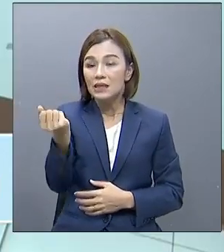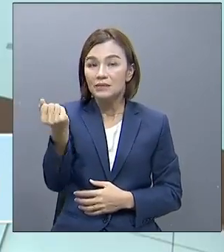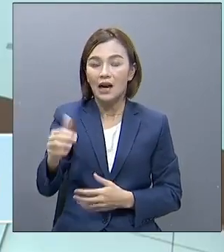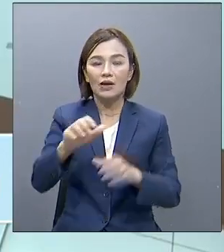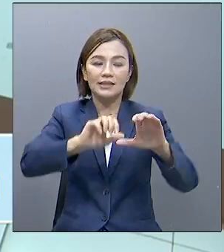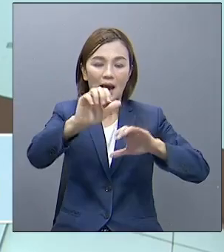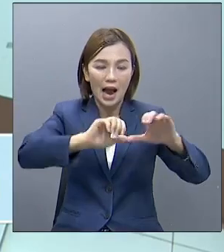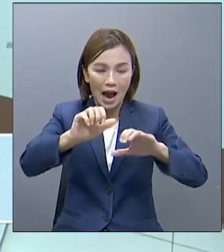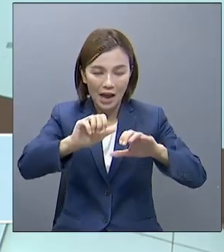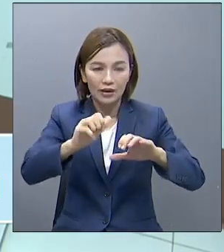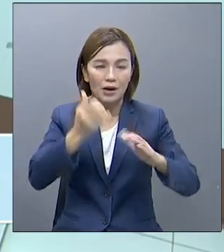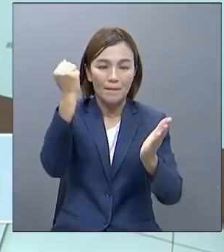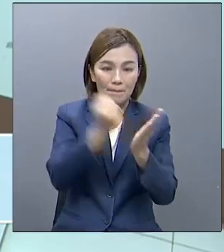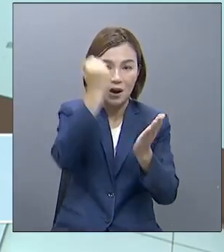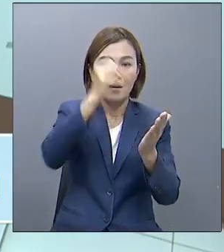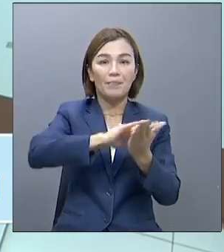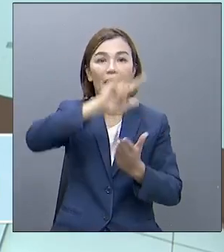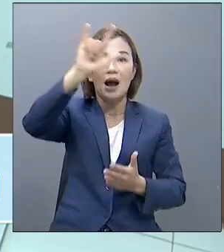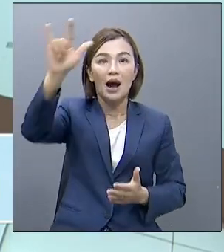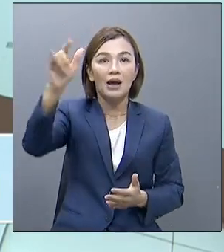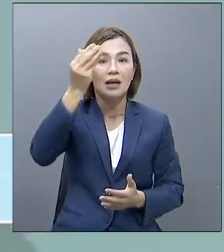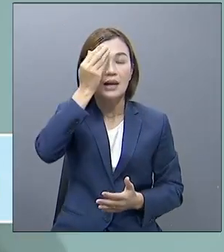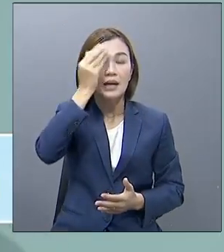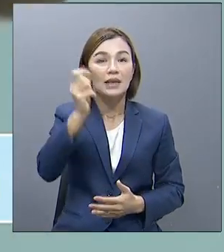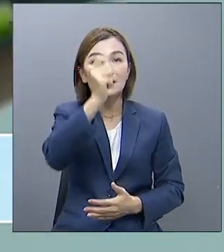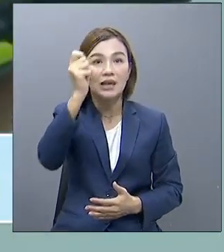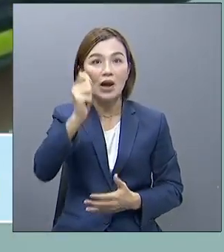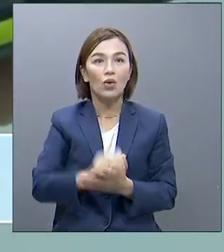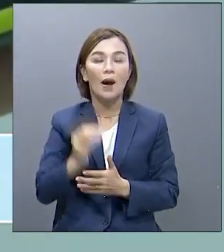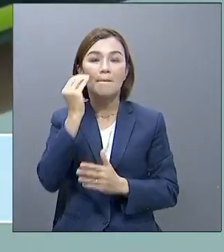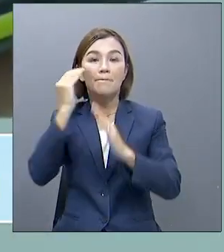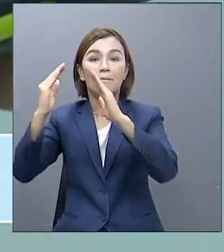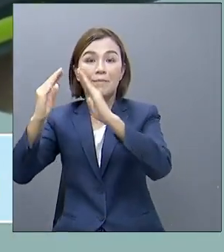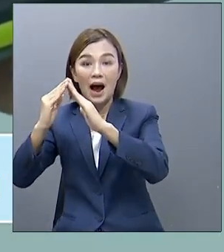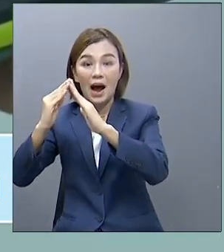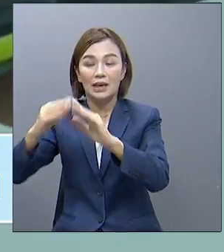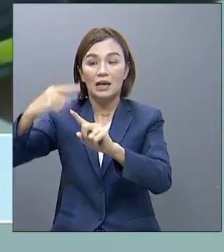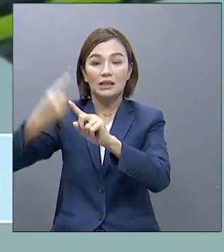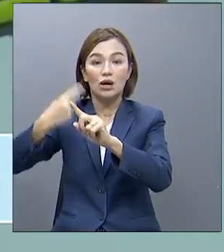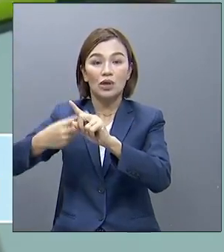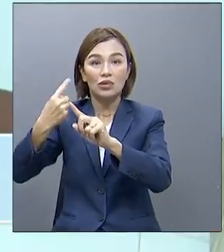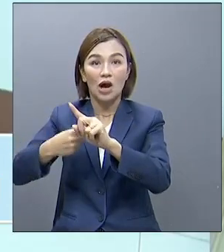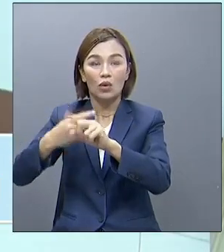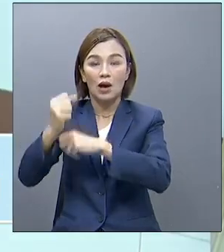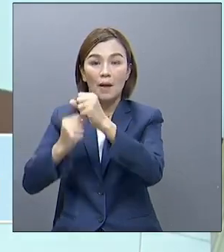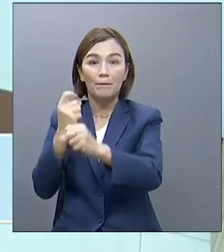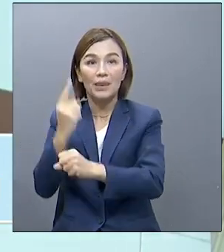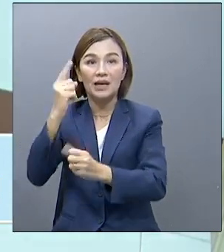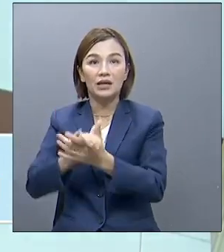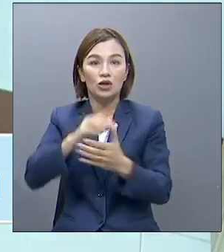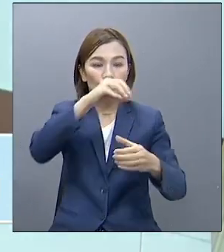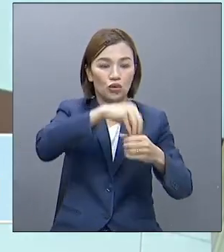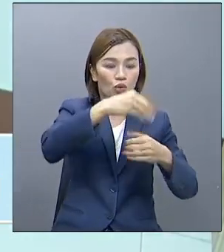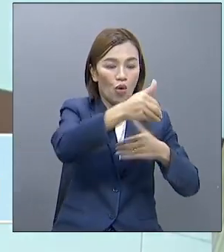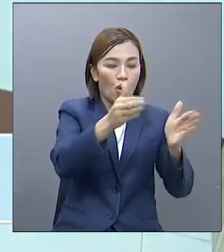ราเอลแล้วก็ไม่มีบ้านอยู่ด้วยเพราะว่าเอาบ้านนั้นไปปล่อยเช่าติดสัญญา1ปีต้องอาศัยอยู่ในหอพักห้องเ